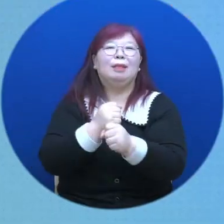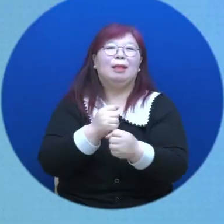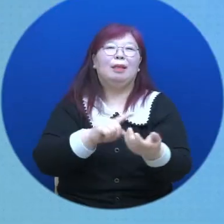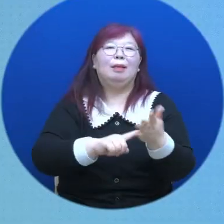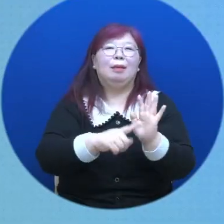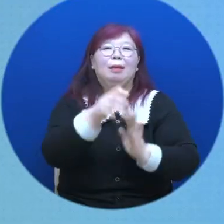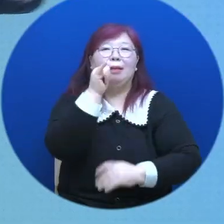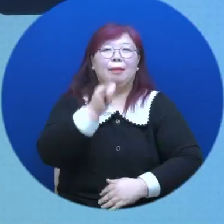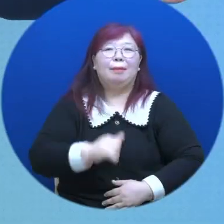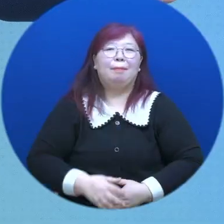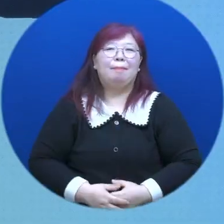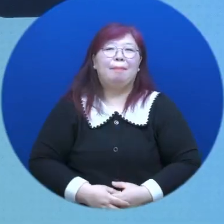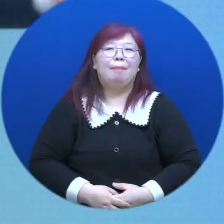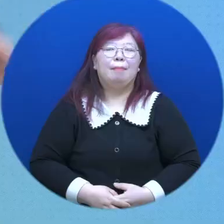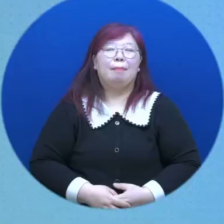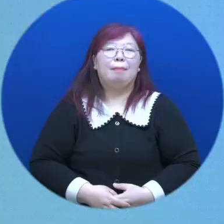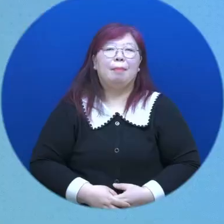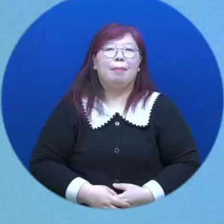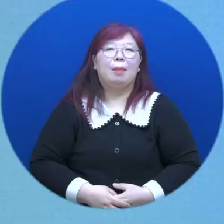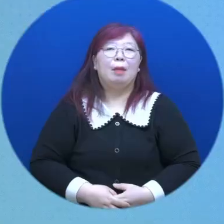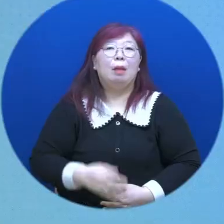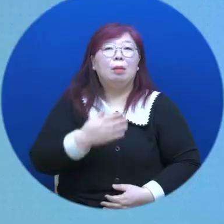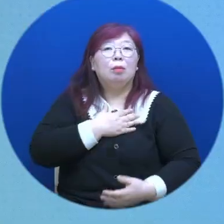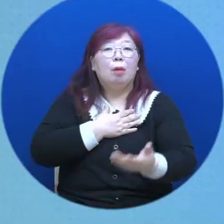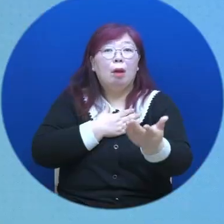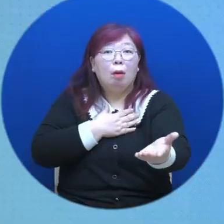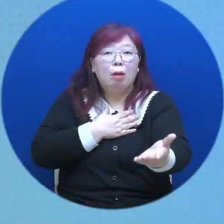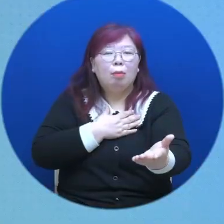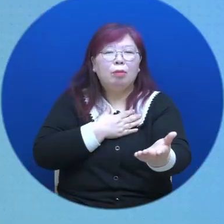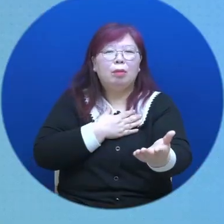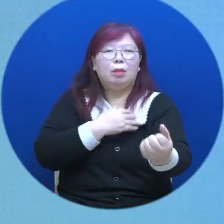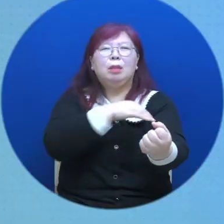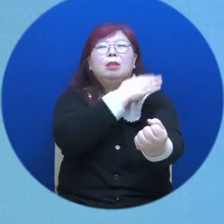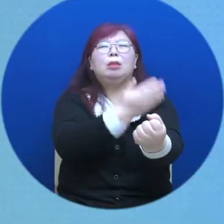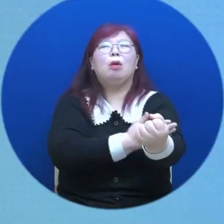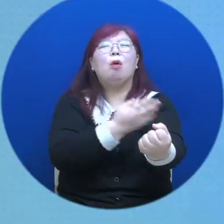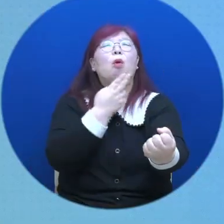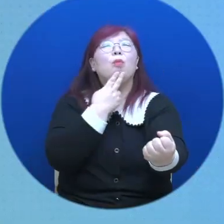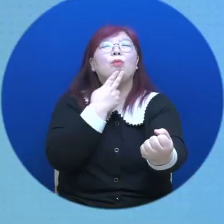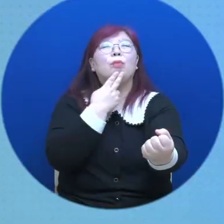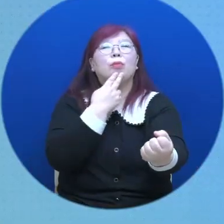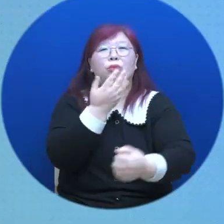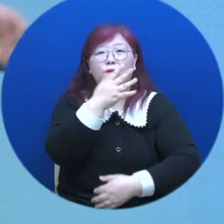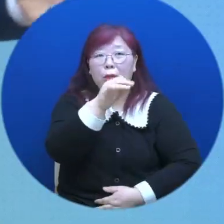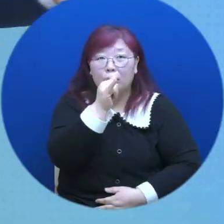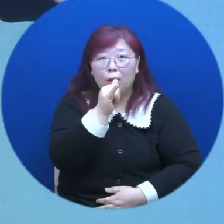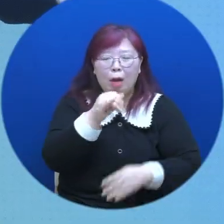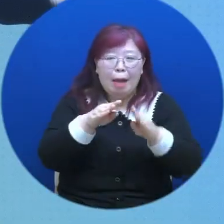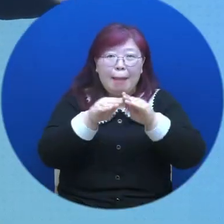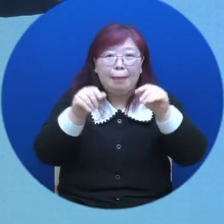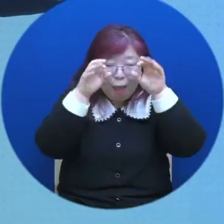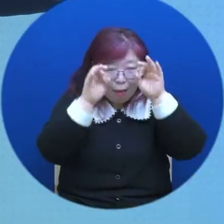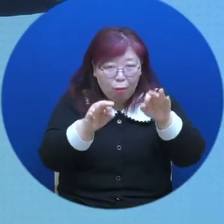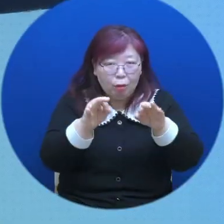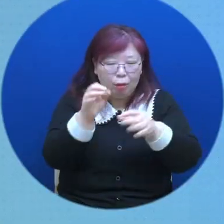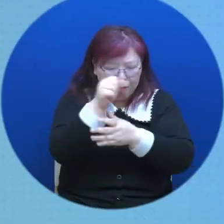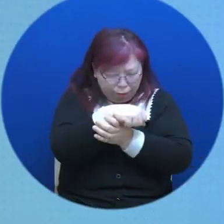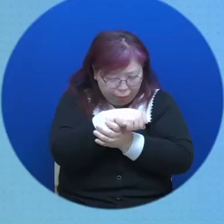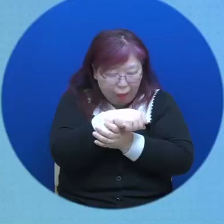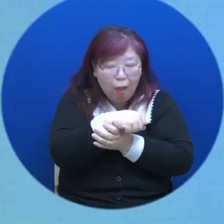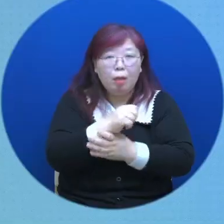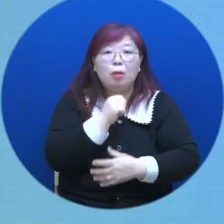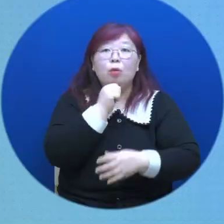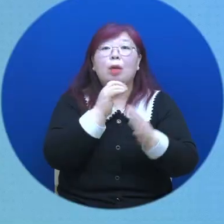걸 보잖아요. 맞습니다. 저와 여러분이 무능할 수 있죠. 땅을 보는 초라한 존재일 수 있죠.